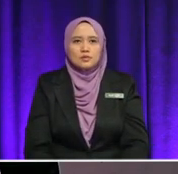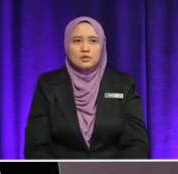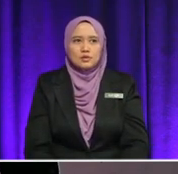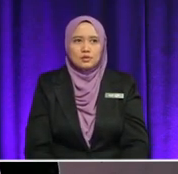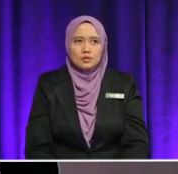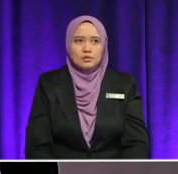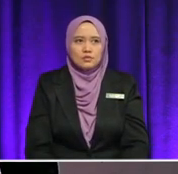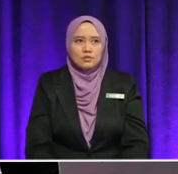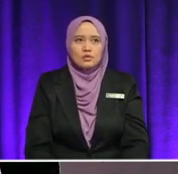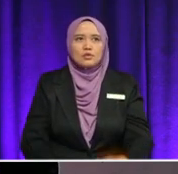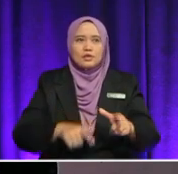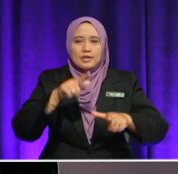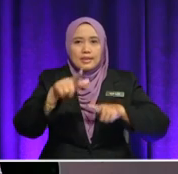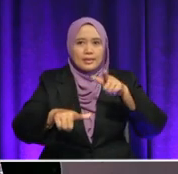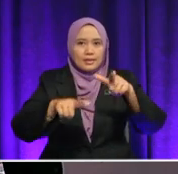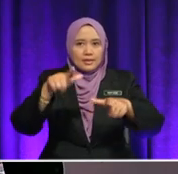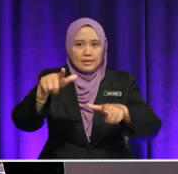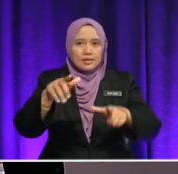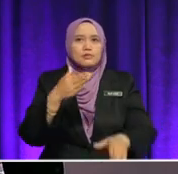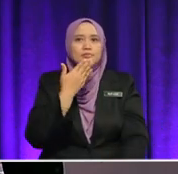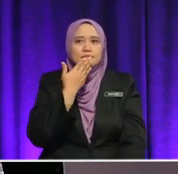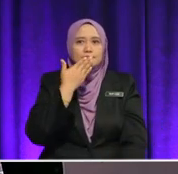langkah tungku Abdurrahman